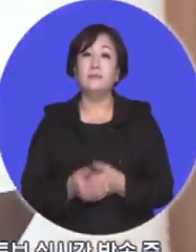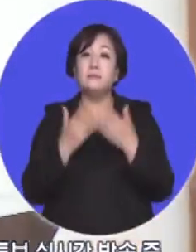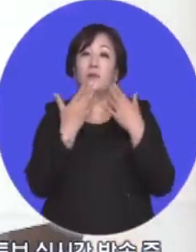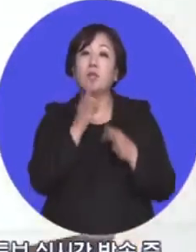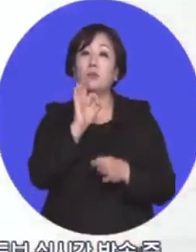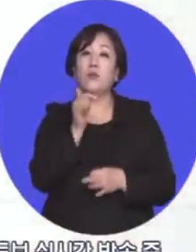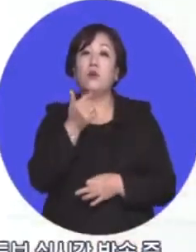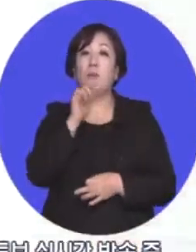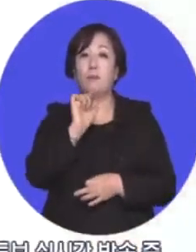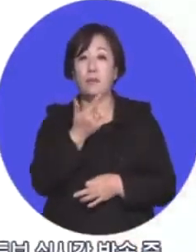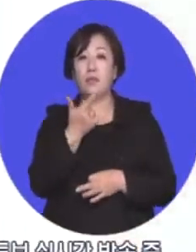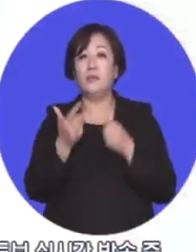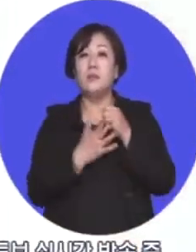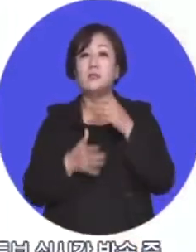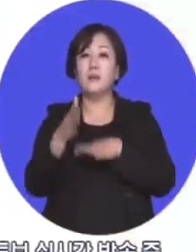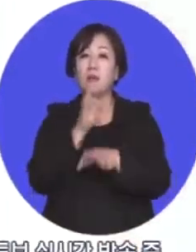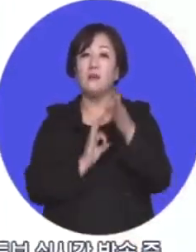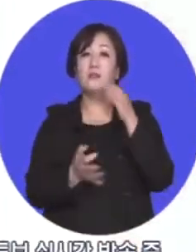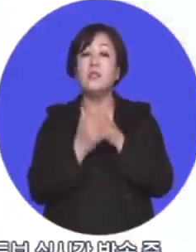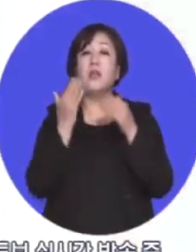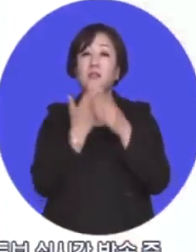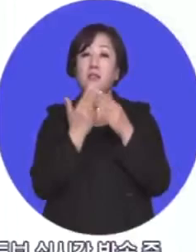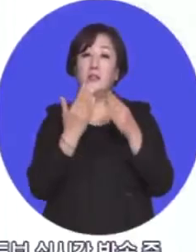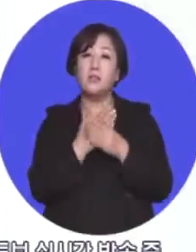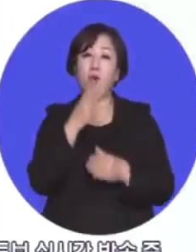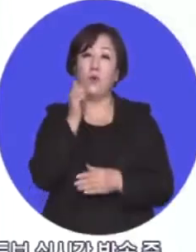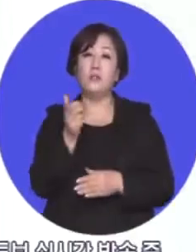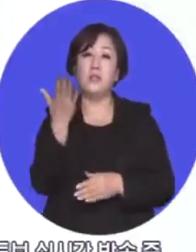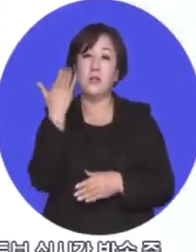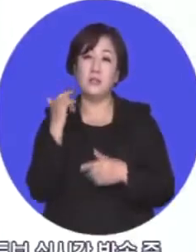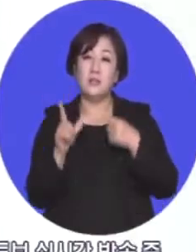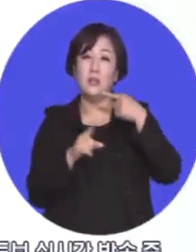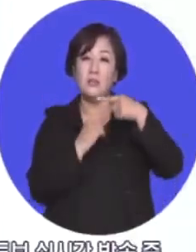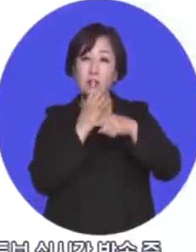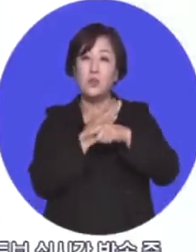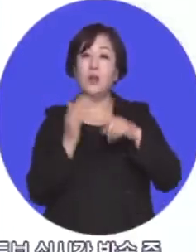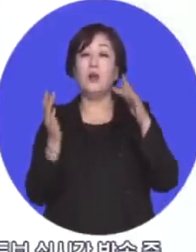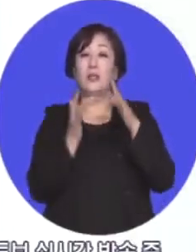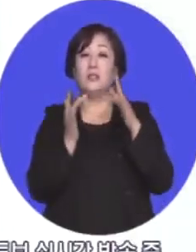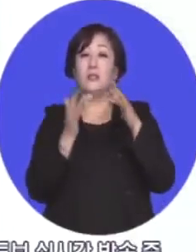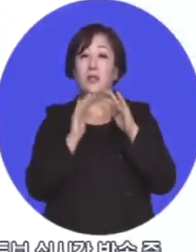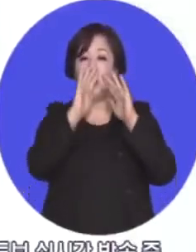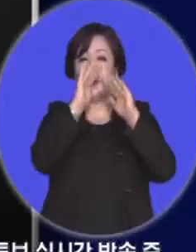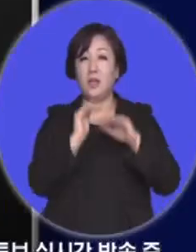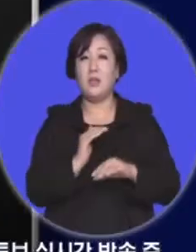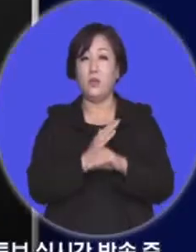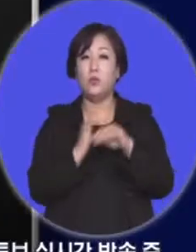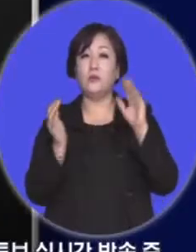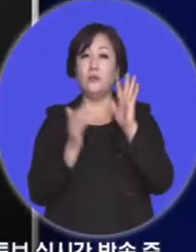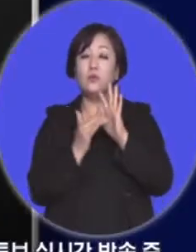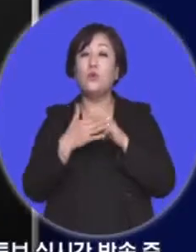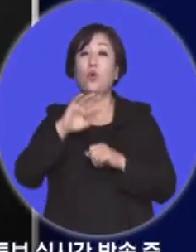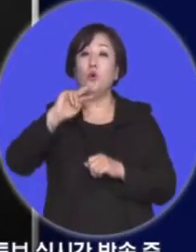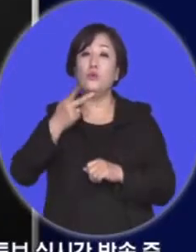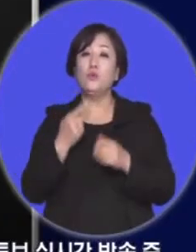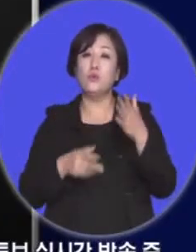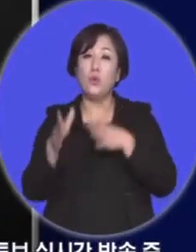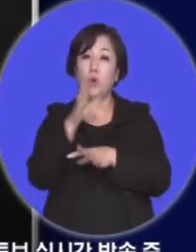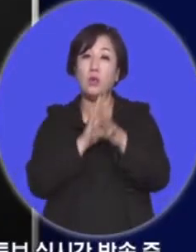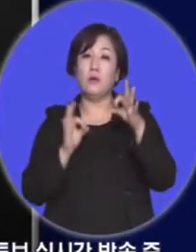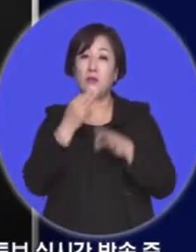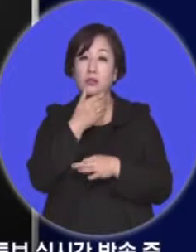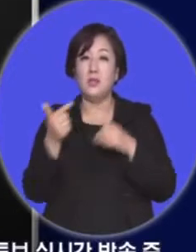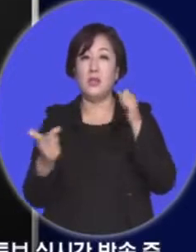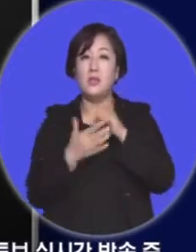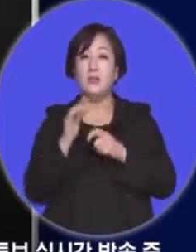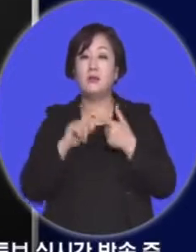김현민 울산경제진흥원장 후보자가 지난해 1월 한 인터넷 신문에 기고한 글입니다. 수소경제를 장밋빛